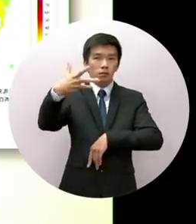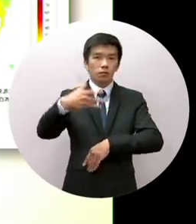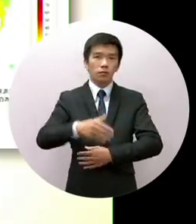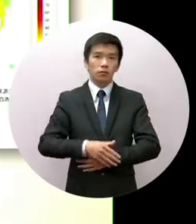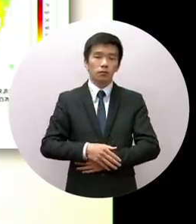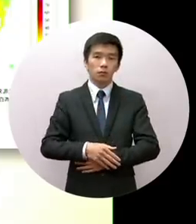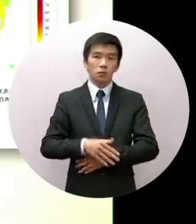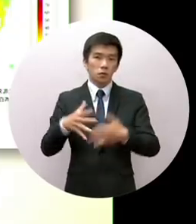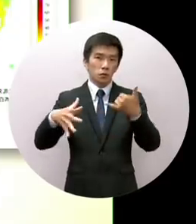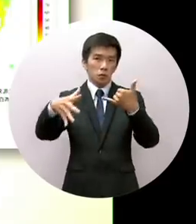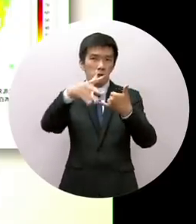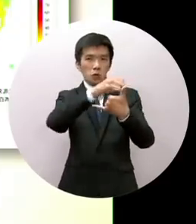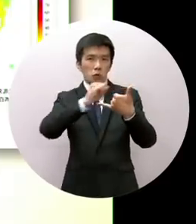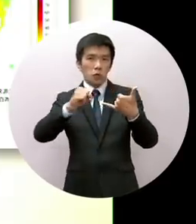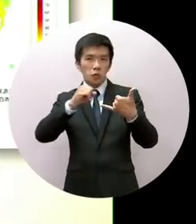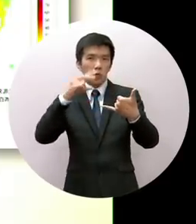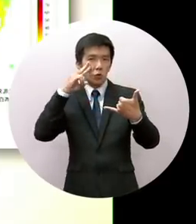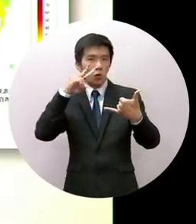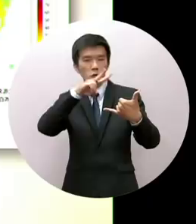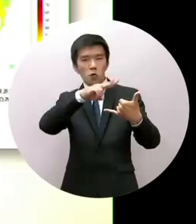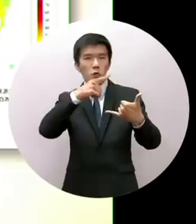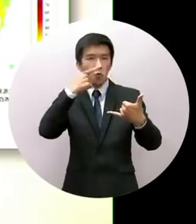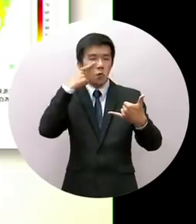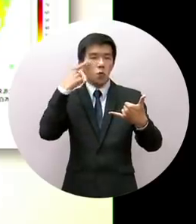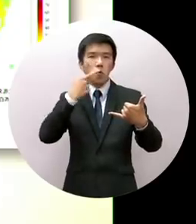全省一片紫红。